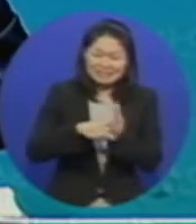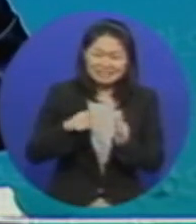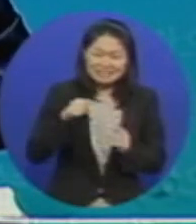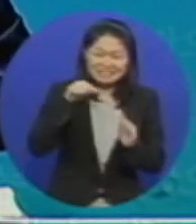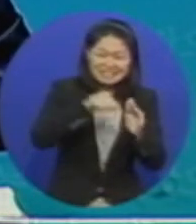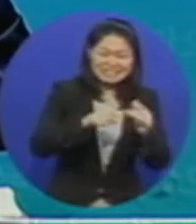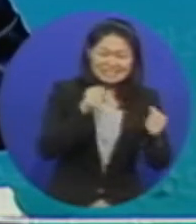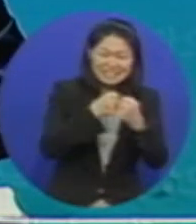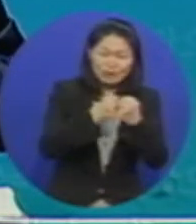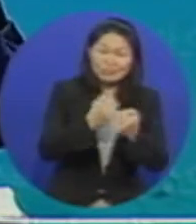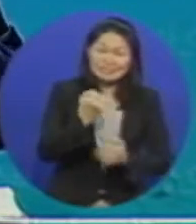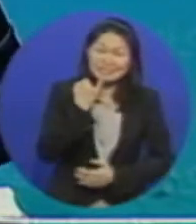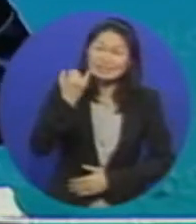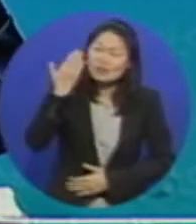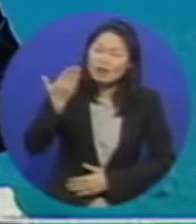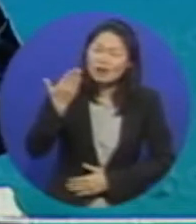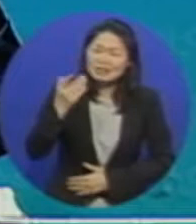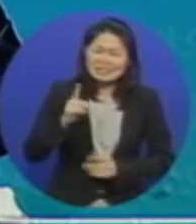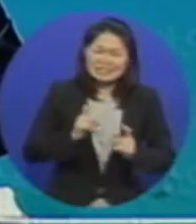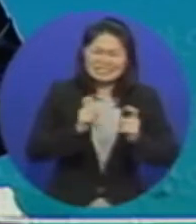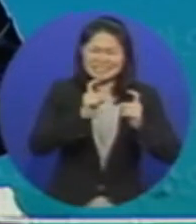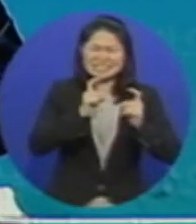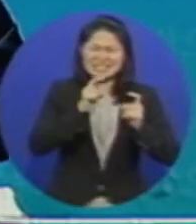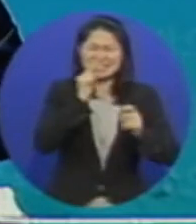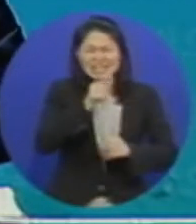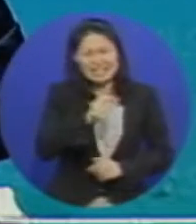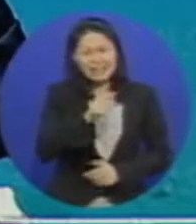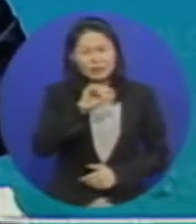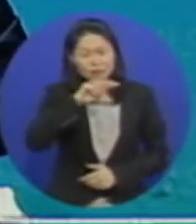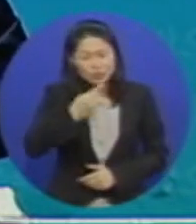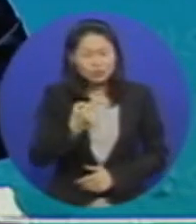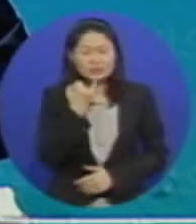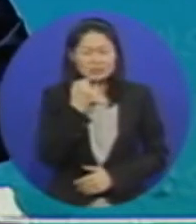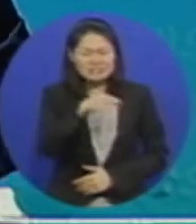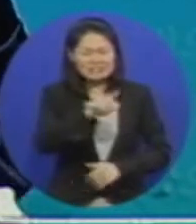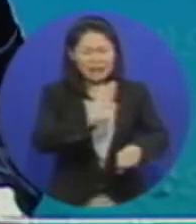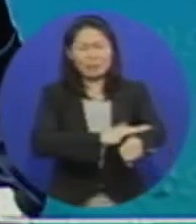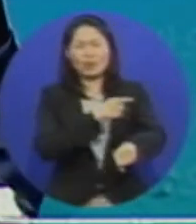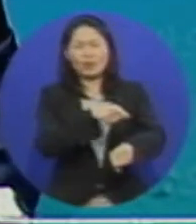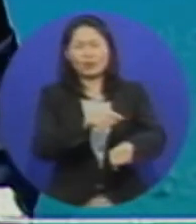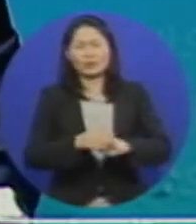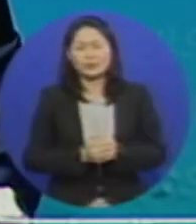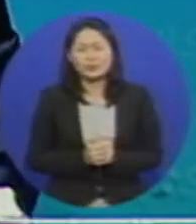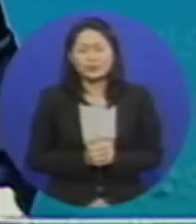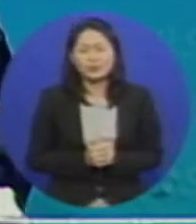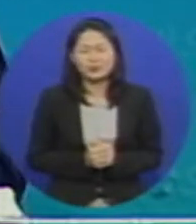싸워도 되잖아요 이런 경우는 따져도 되잖아요 잘못 했잖아요 분명히